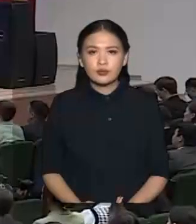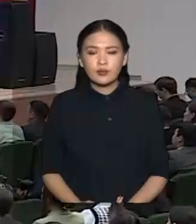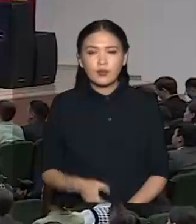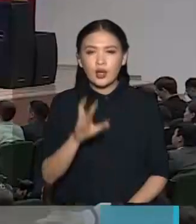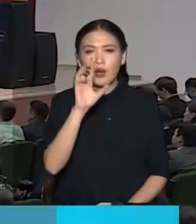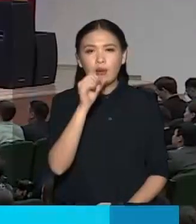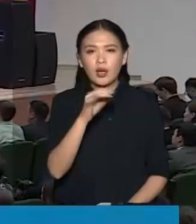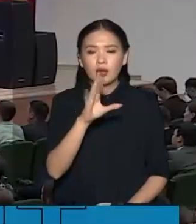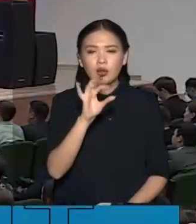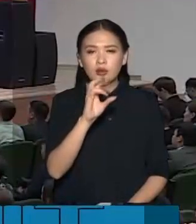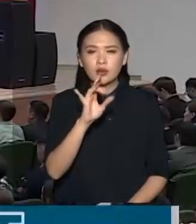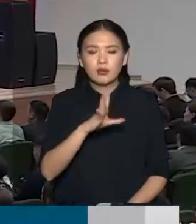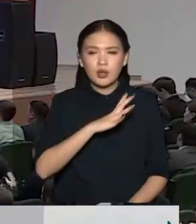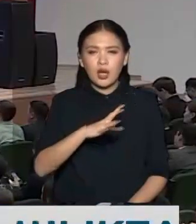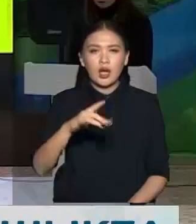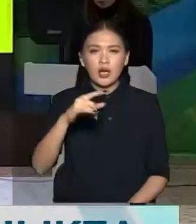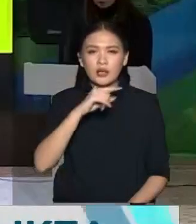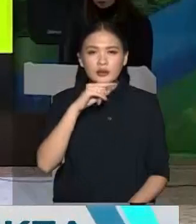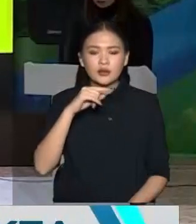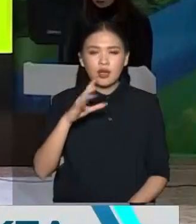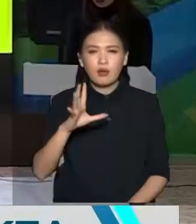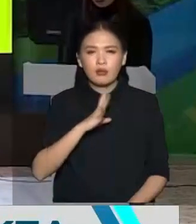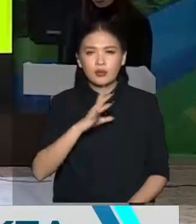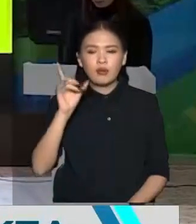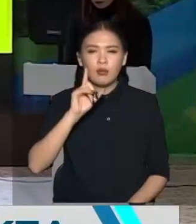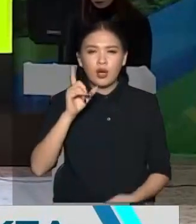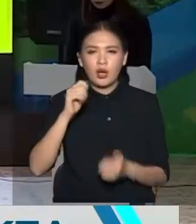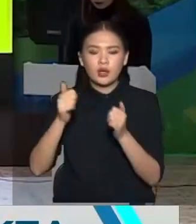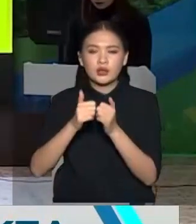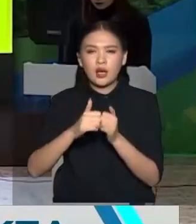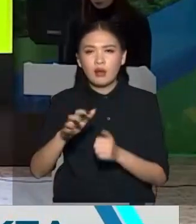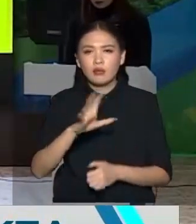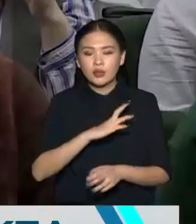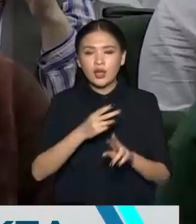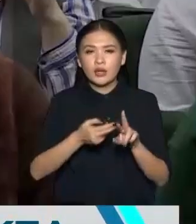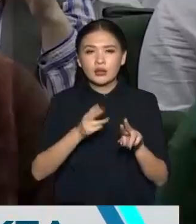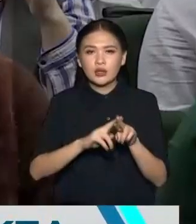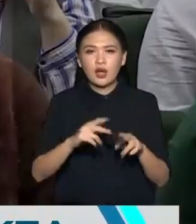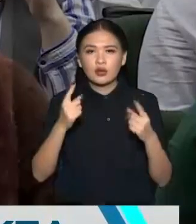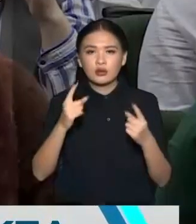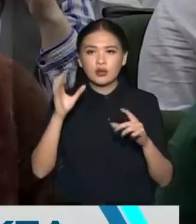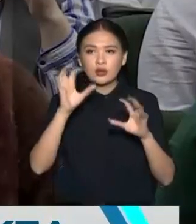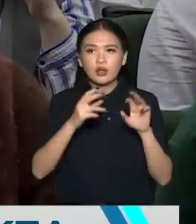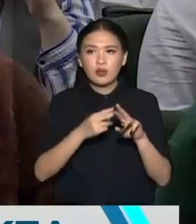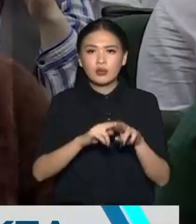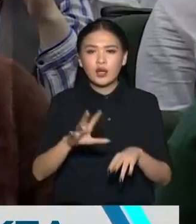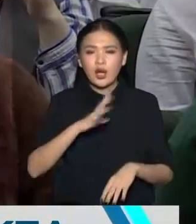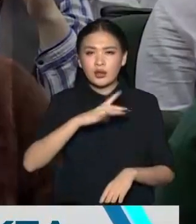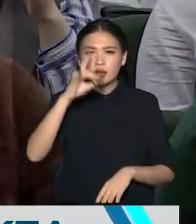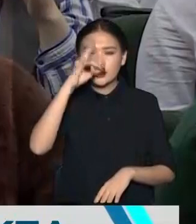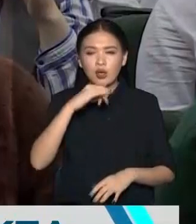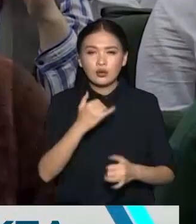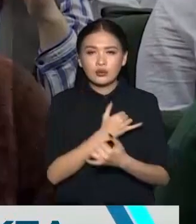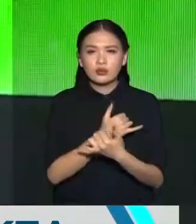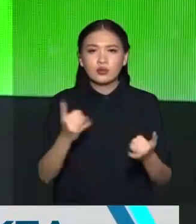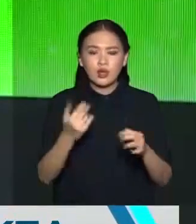Байқоңыр Ресейге ұзақ мерзімге жалға берілгені белгілі. Сондықтан мұнда көршілдің салт санасы үстемірек. Қара көздеріміз қазақы құндылыққа сусында